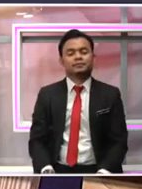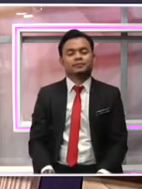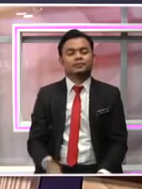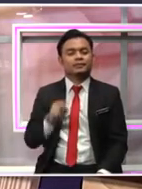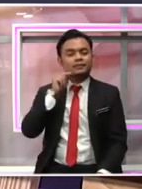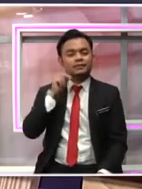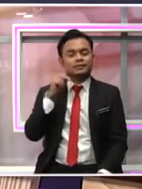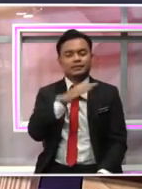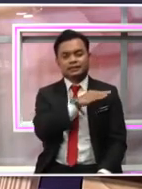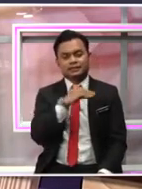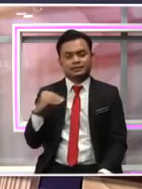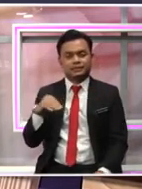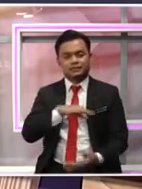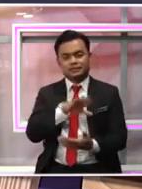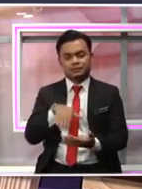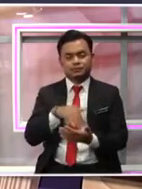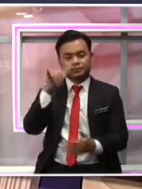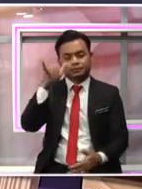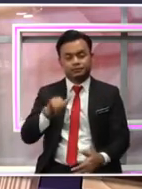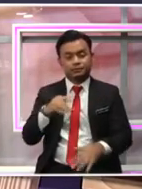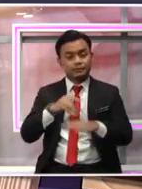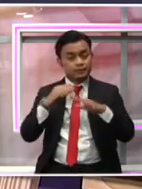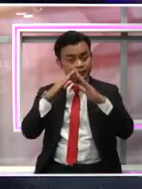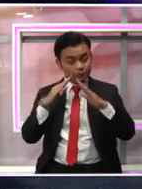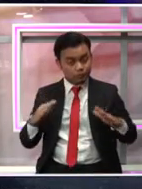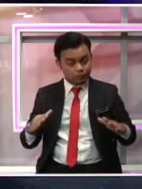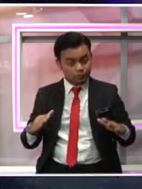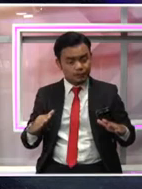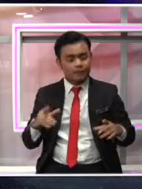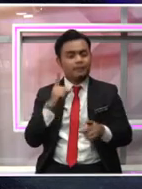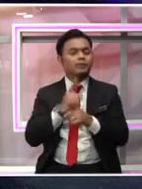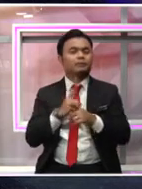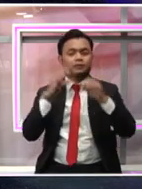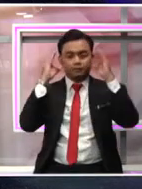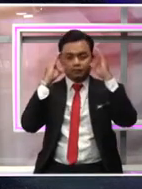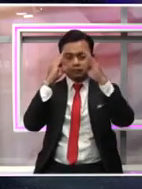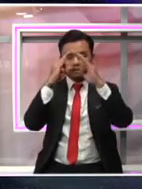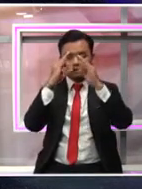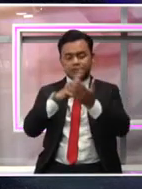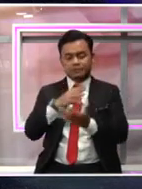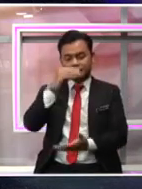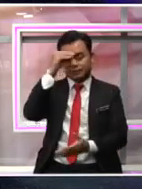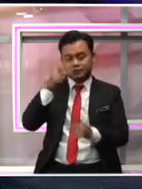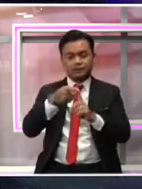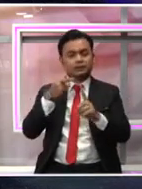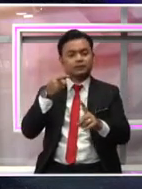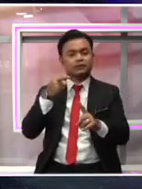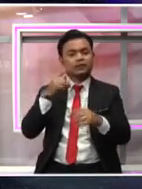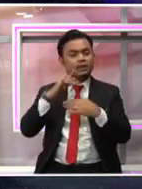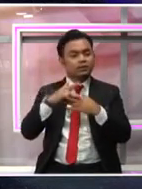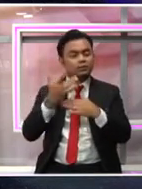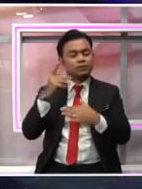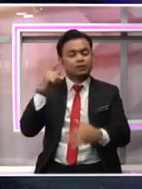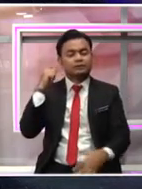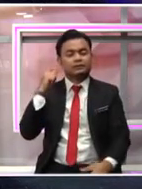Nisa dan anak-anak murid di rumah Foke sepanjang pembelajaran kita dapat dia awal tadi baik Kalau Nisya ambil